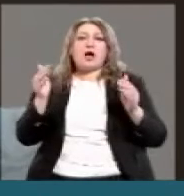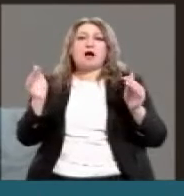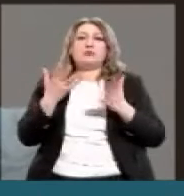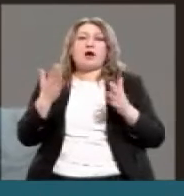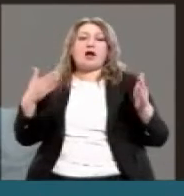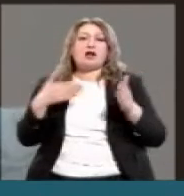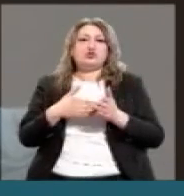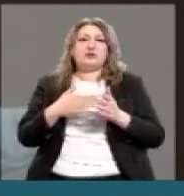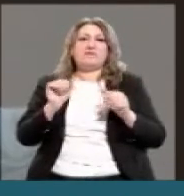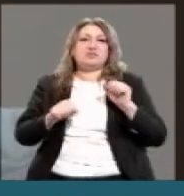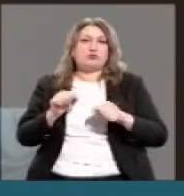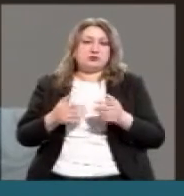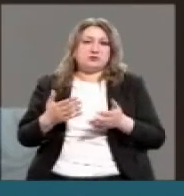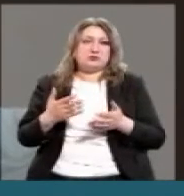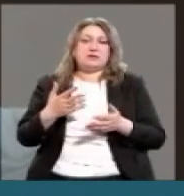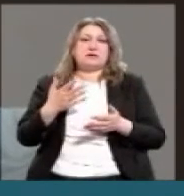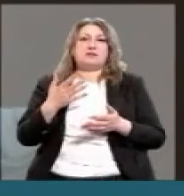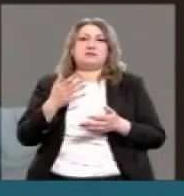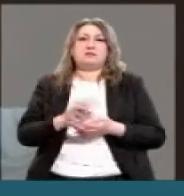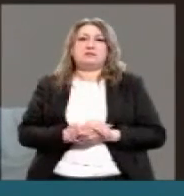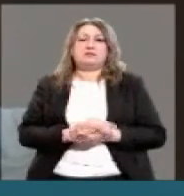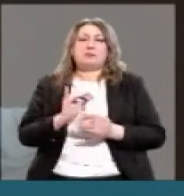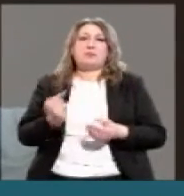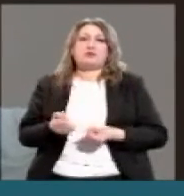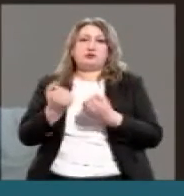жетілдіру арқылы аталған санаттағы азаматтардың қабілетіне